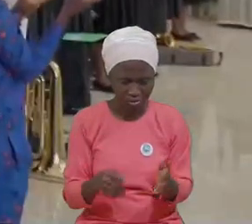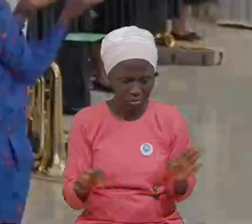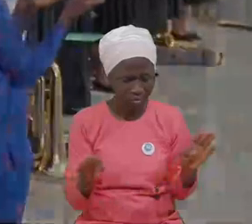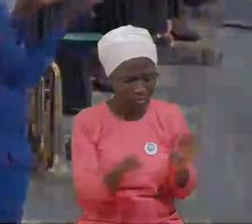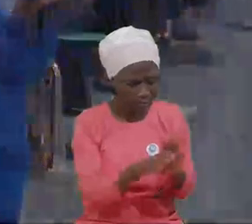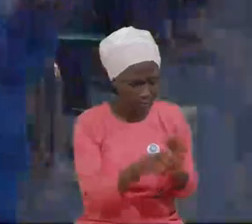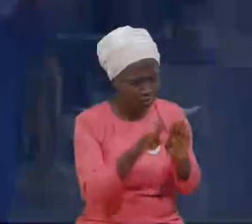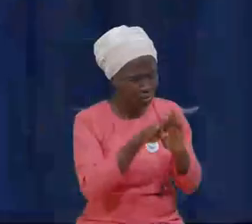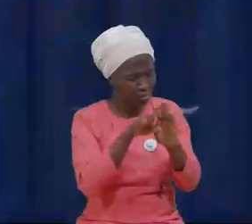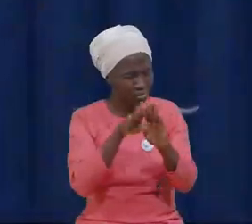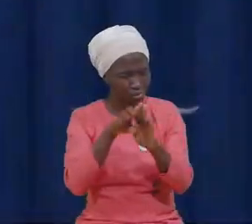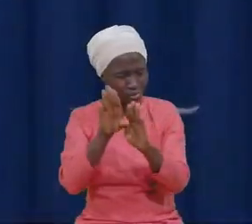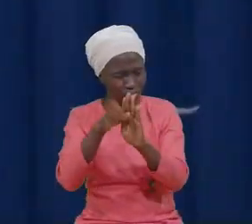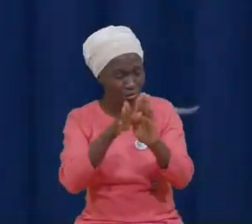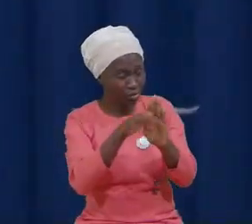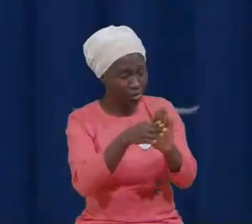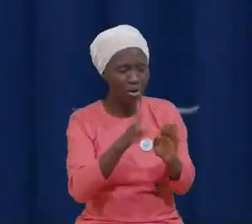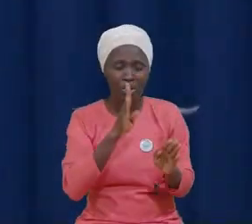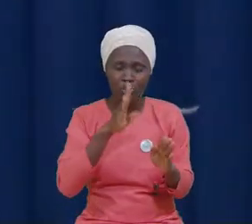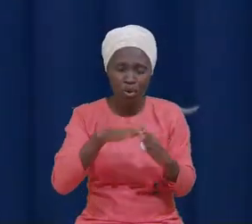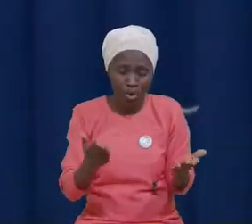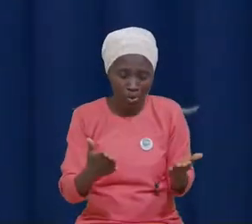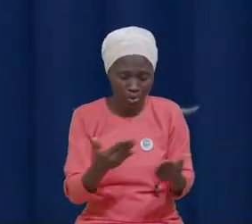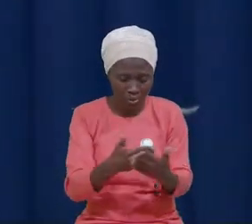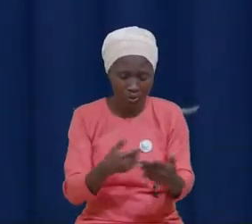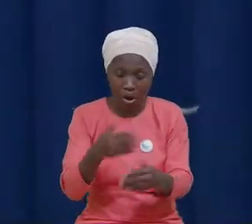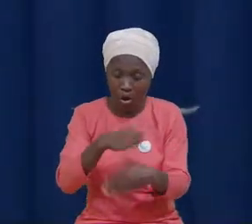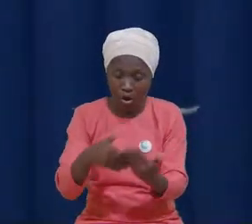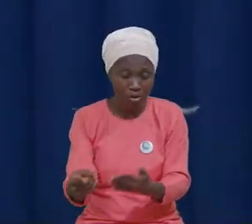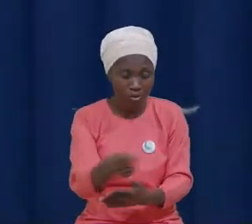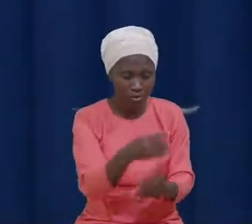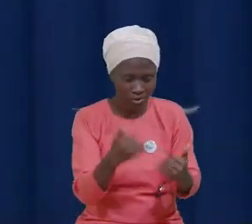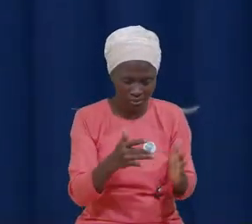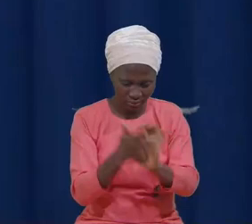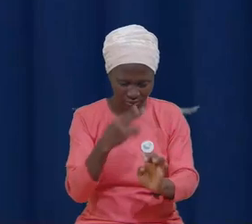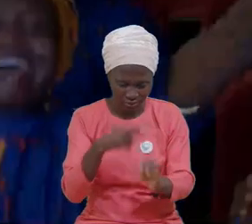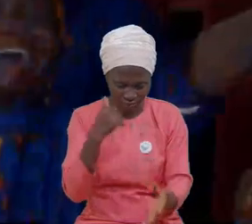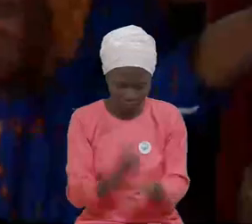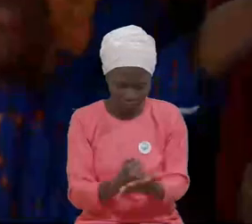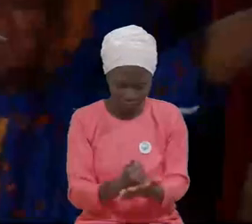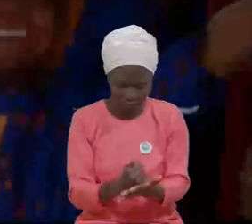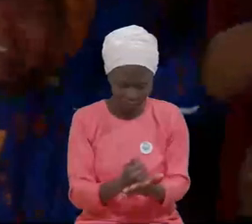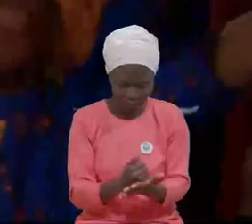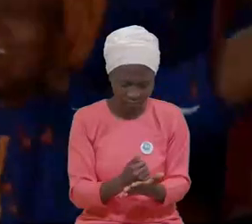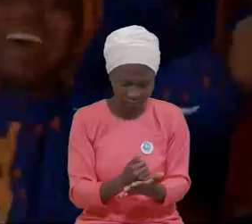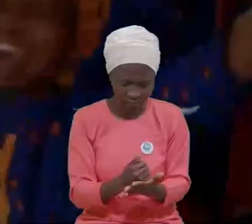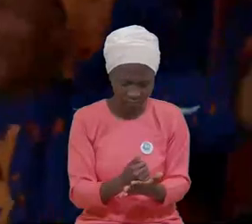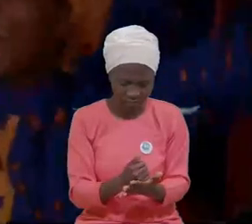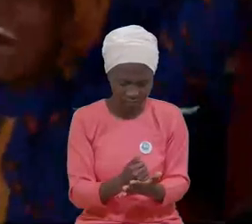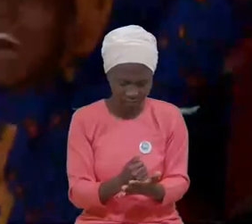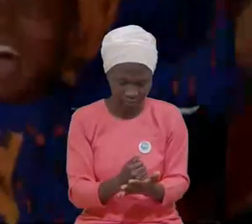Toutes les portes fermées, soyez ouvertes devant chacun d'eux maintenant au nom de Jésus.